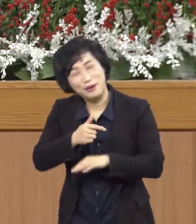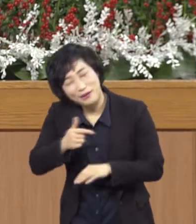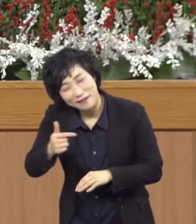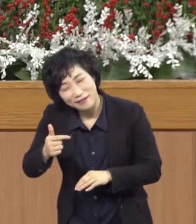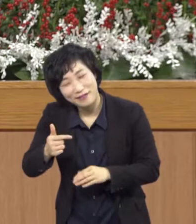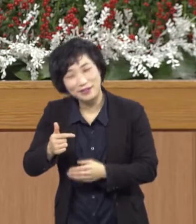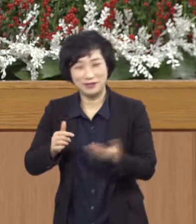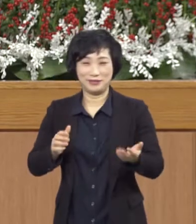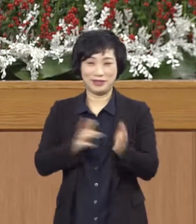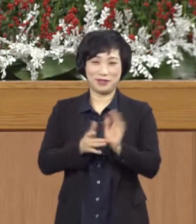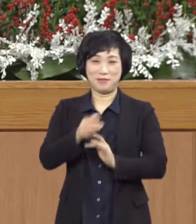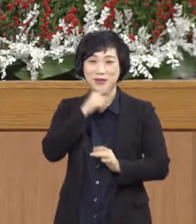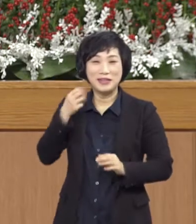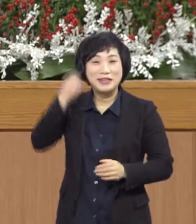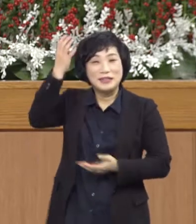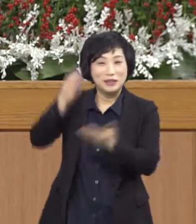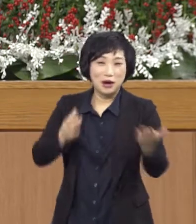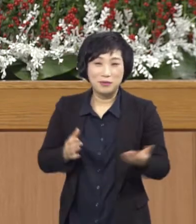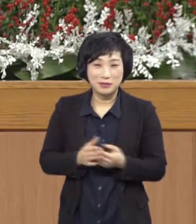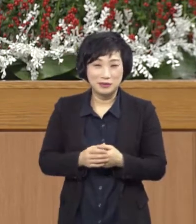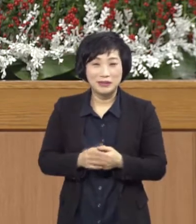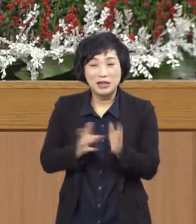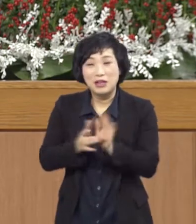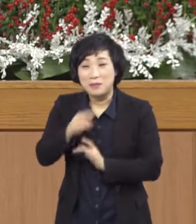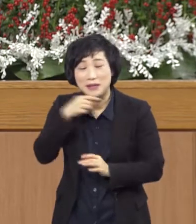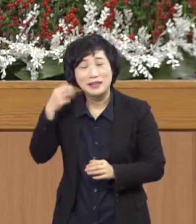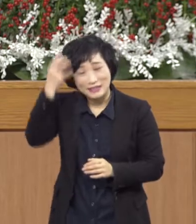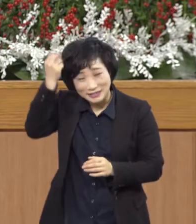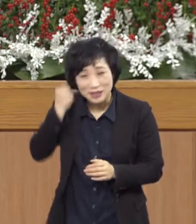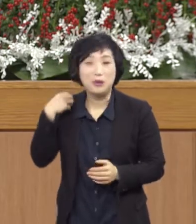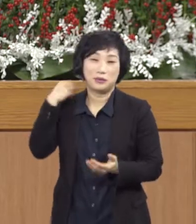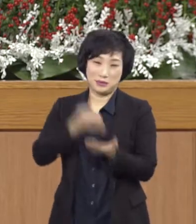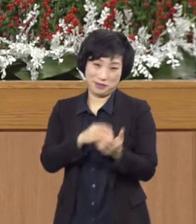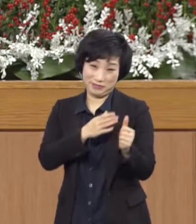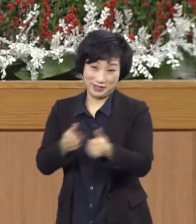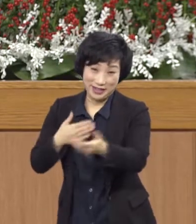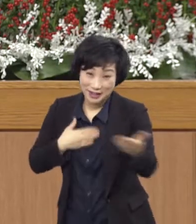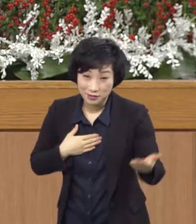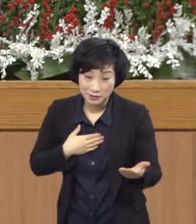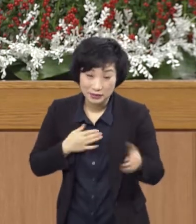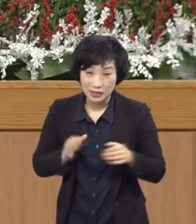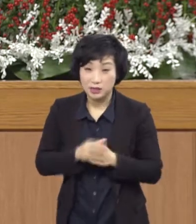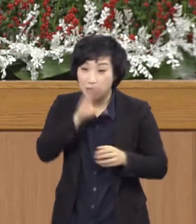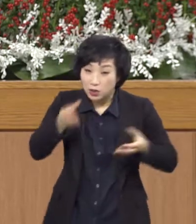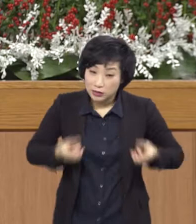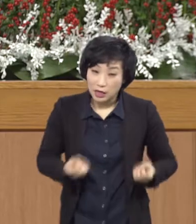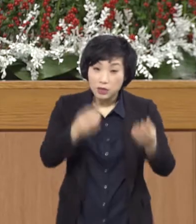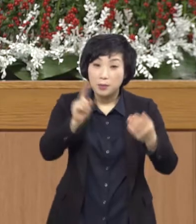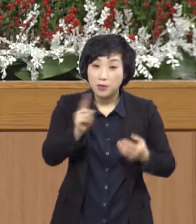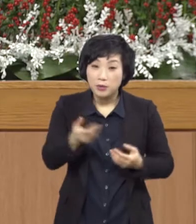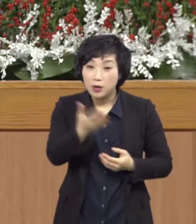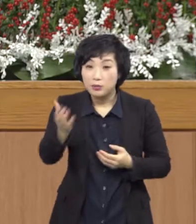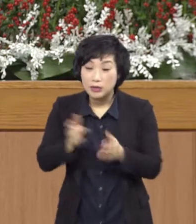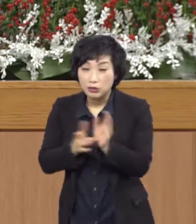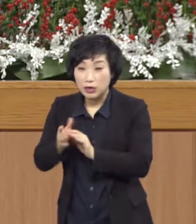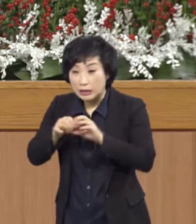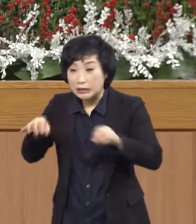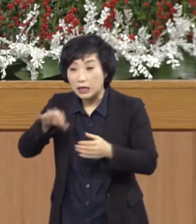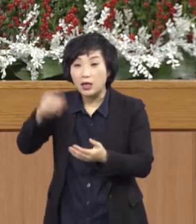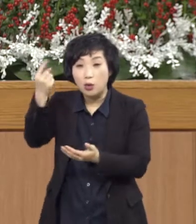피를 기억하고 돌아오라. 이 성탄절은 예수가 이 땅에 오신 목적을 알지 못하는